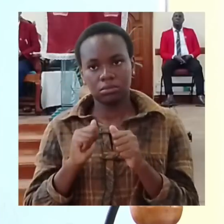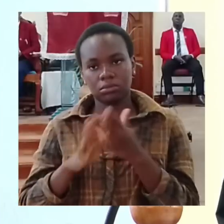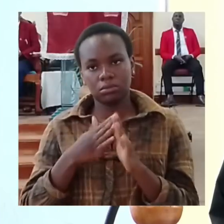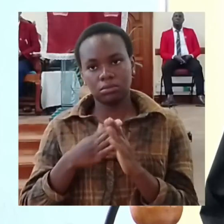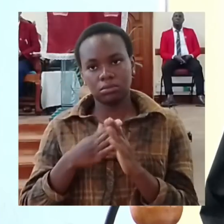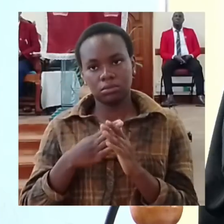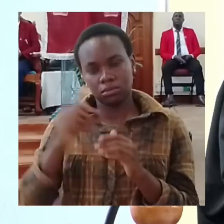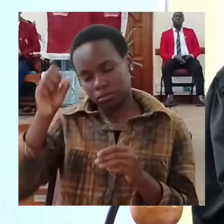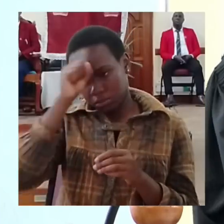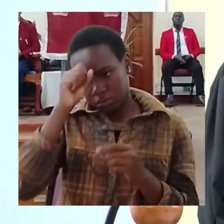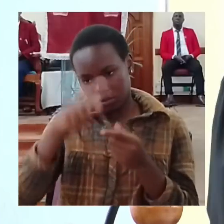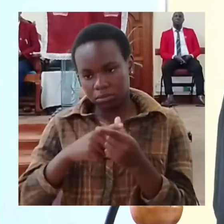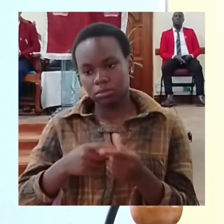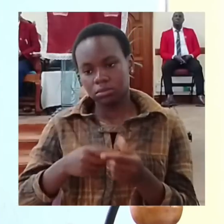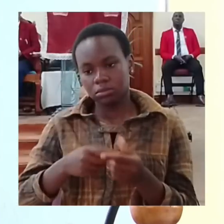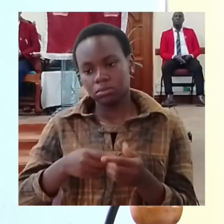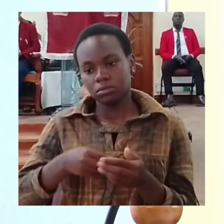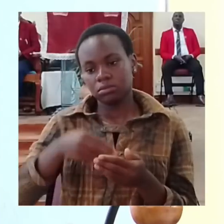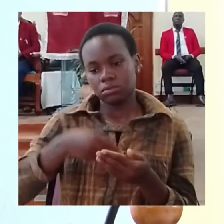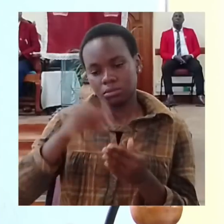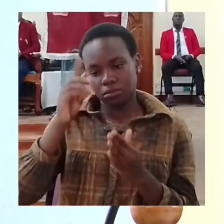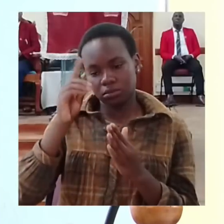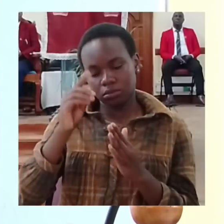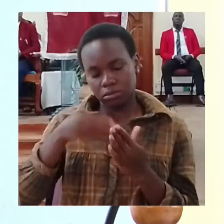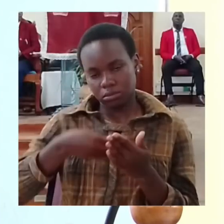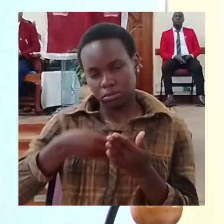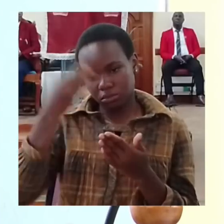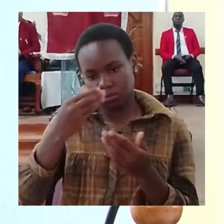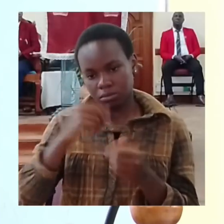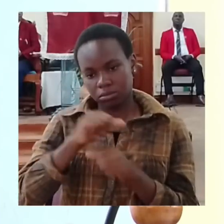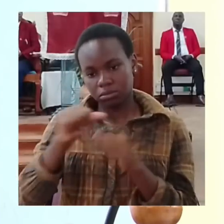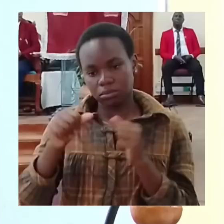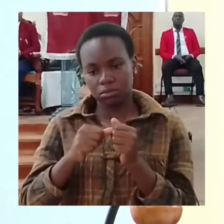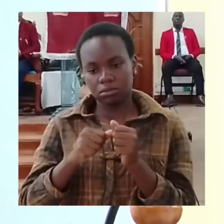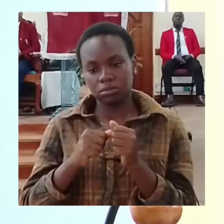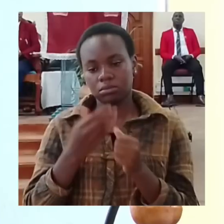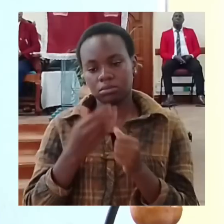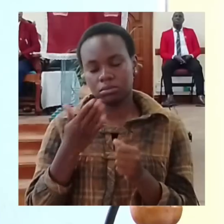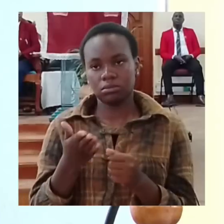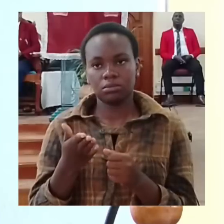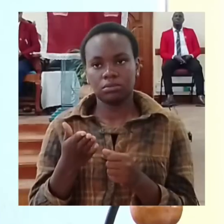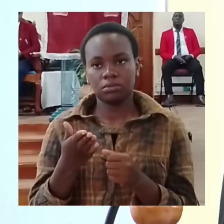irimũ. No ngĩthoma hau kĩanda nĩ ũkũigua iherithia rĩa Ngai. Bwana asifiwe.